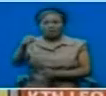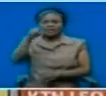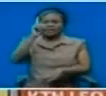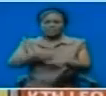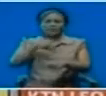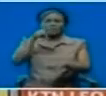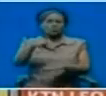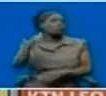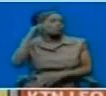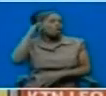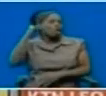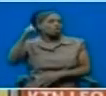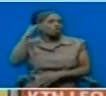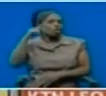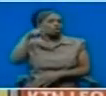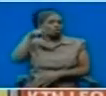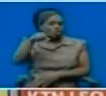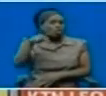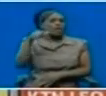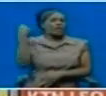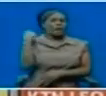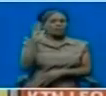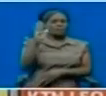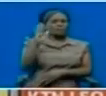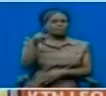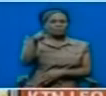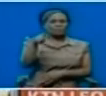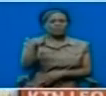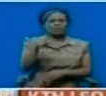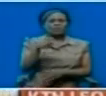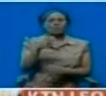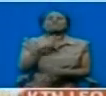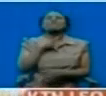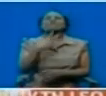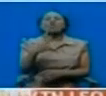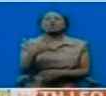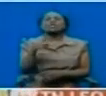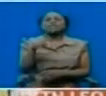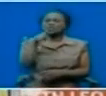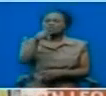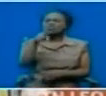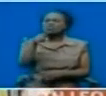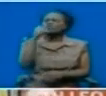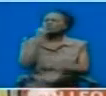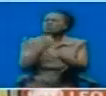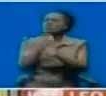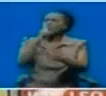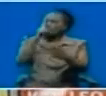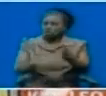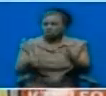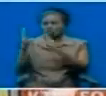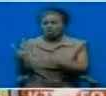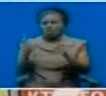Unapompigia mwenzio simu na upate kwamba nambari yake inaingia kwenye huduma ya voicemail, huwa unachukua hatua ipi? Kwa